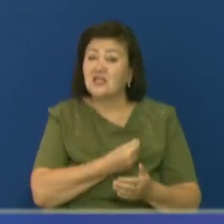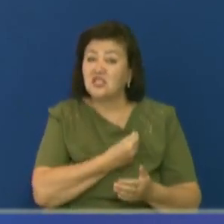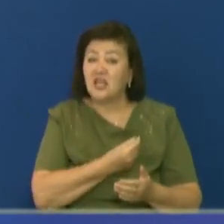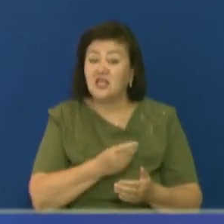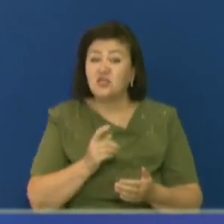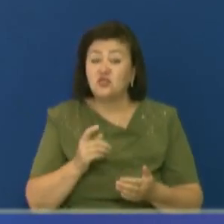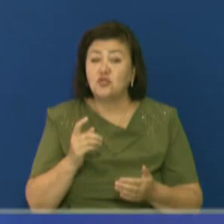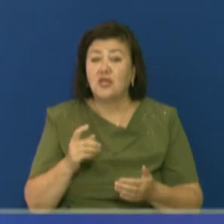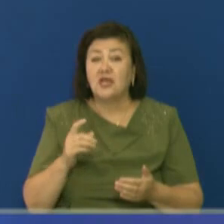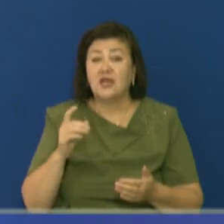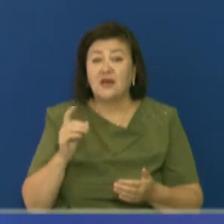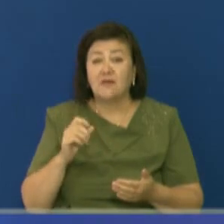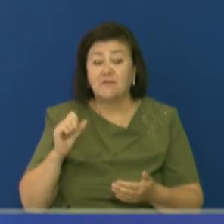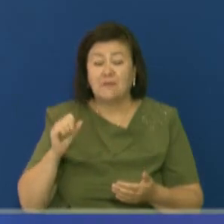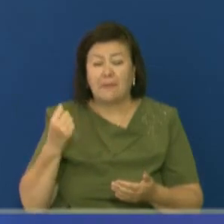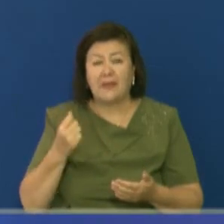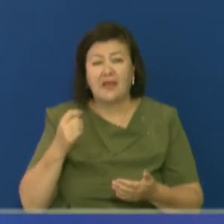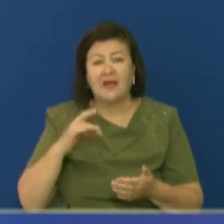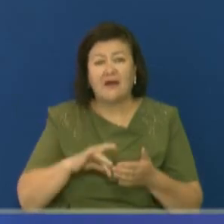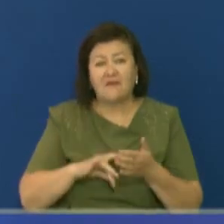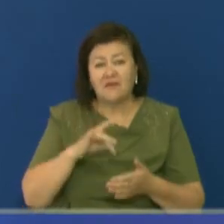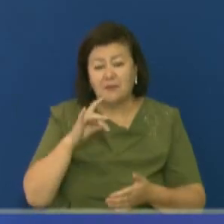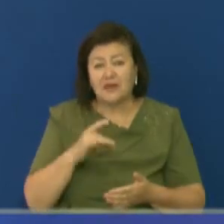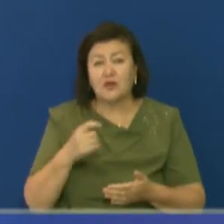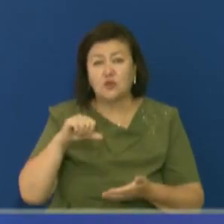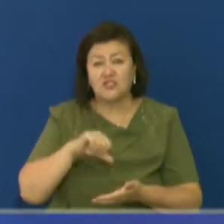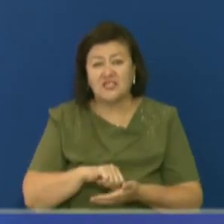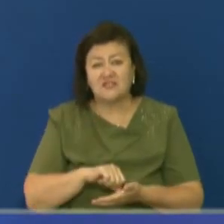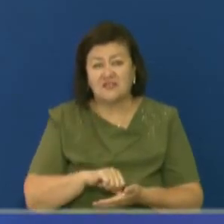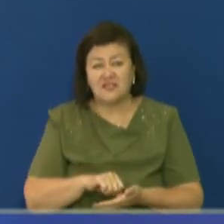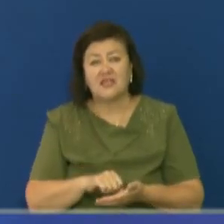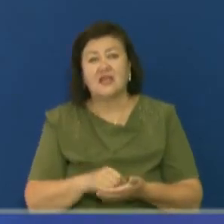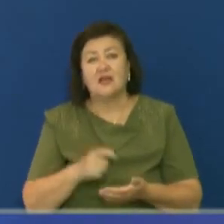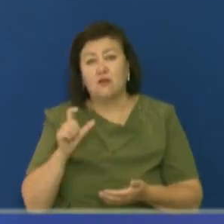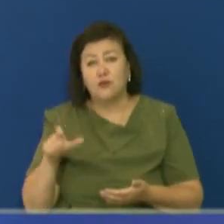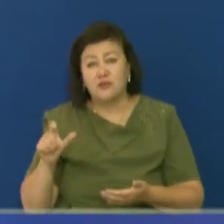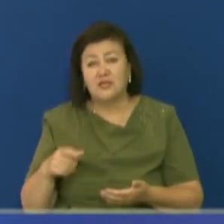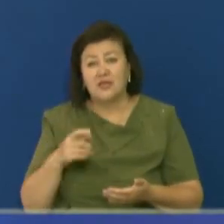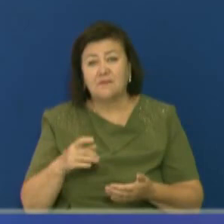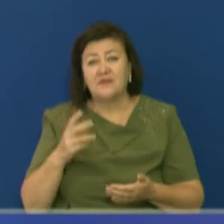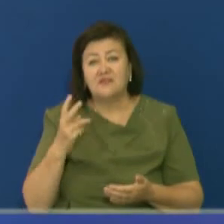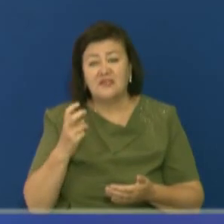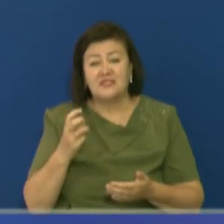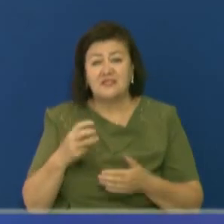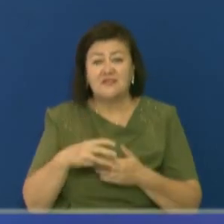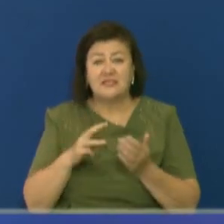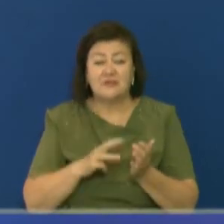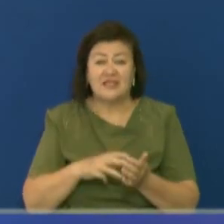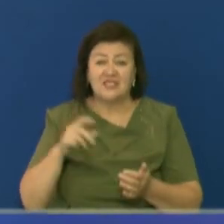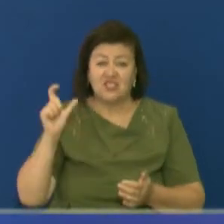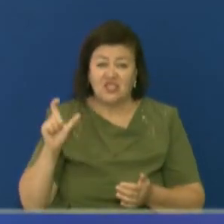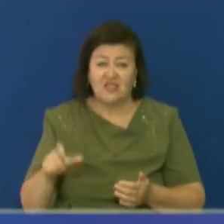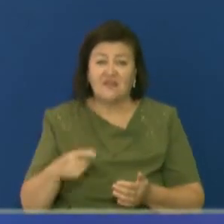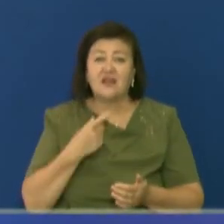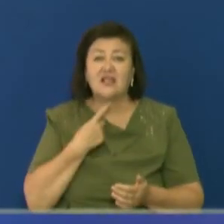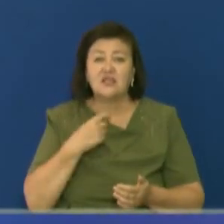халық өздері сайлады. Абай ауданына қарасты Арқат ауылына әкім болып 216 дауыспен оза шапқан Ринат Молдаханов